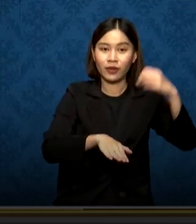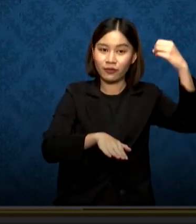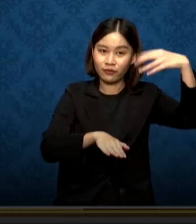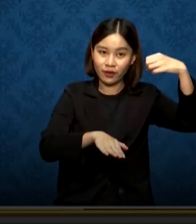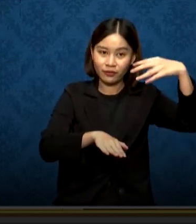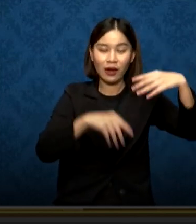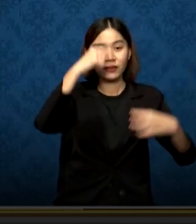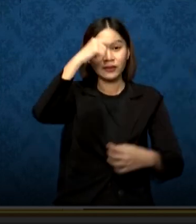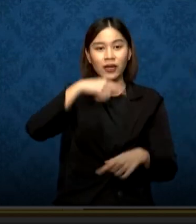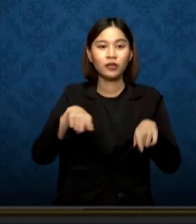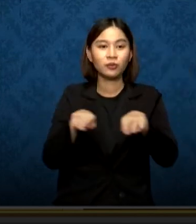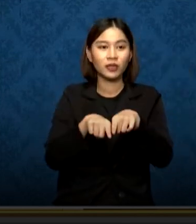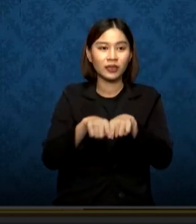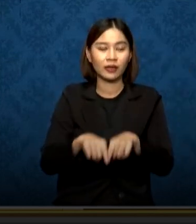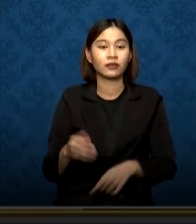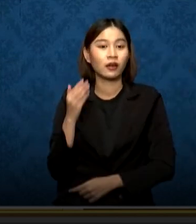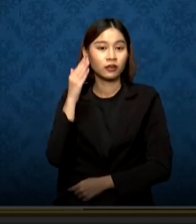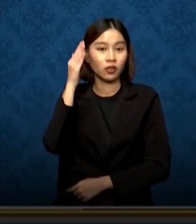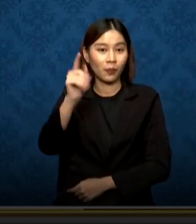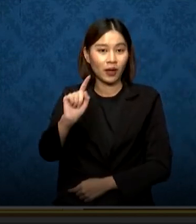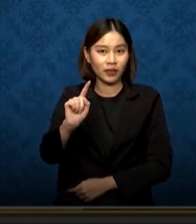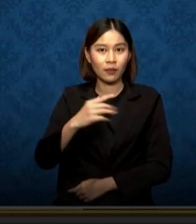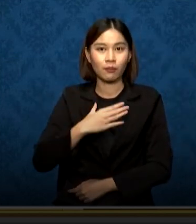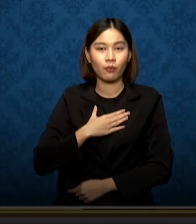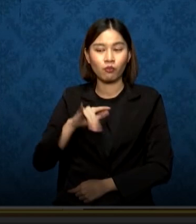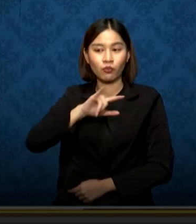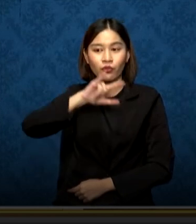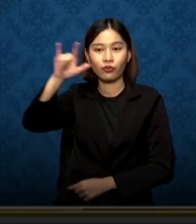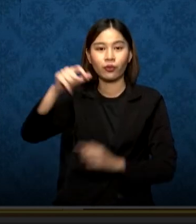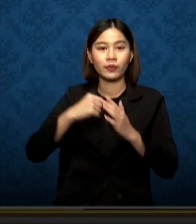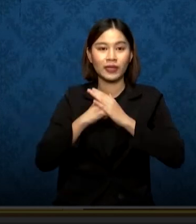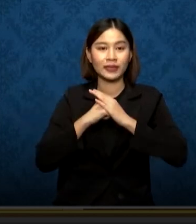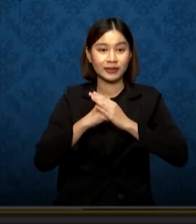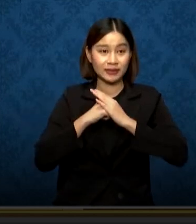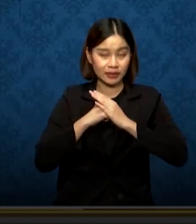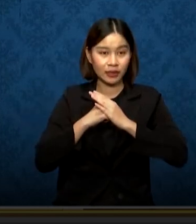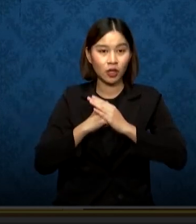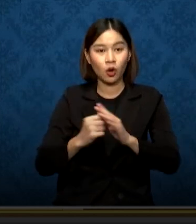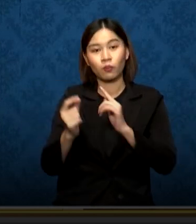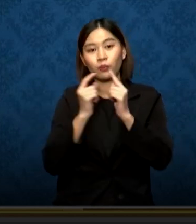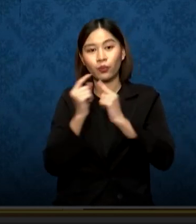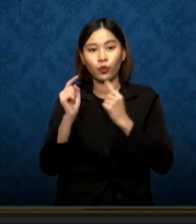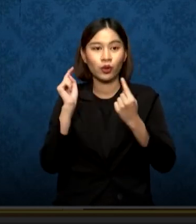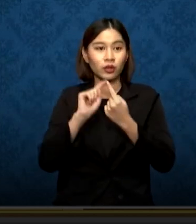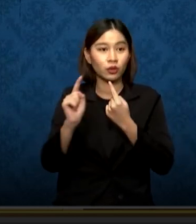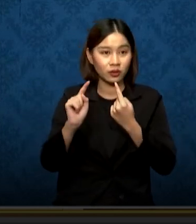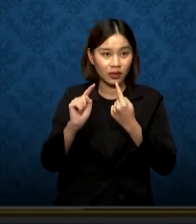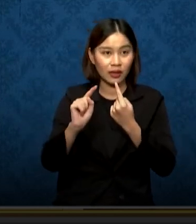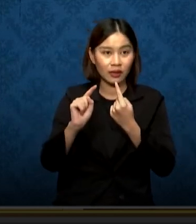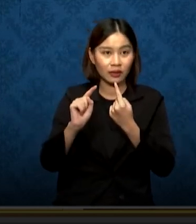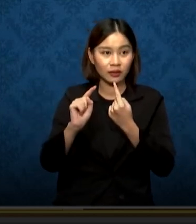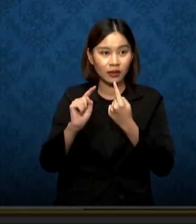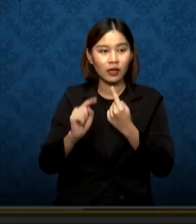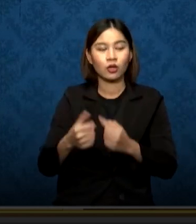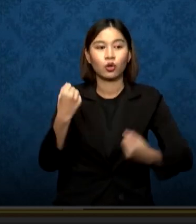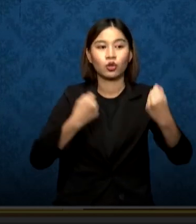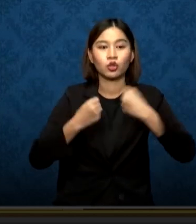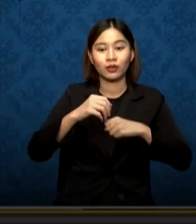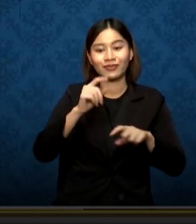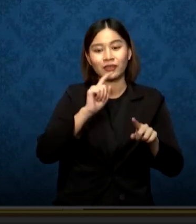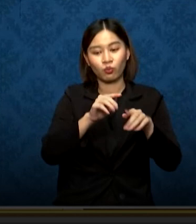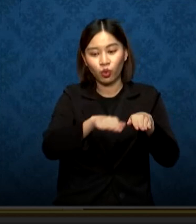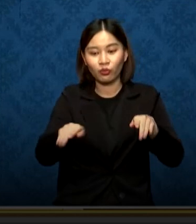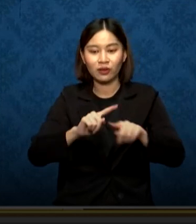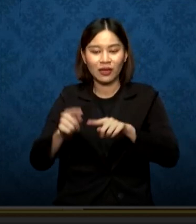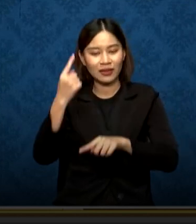ะครับซึ่งในวาระต่อไปเนี่ยผมก็ได้เดินทางไปที่จีนแล้วก็ได้ไปต่อยอดกับทางจีลี่กับทางโปรตอนด้วยซึ่งก็หวังว่าจะมี